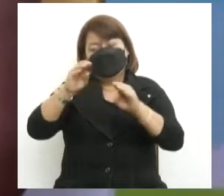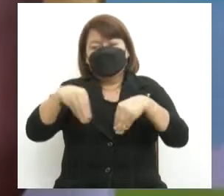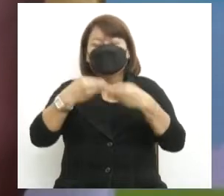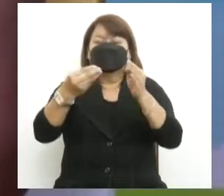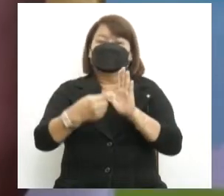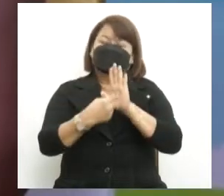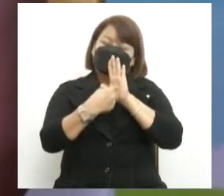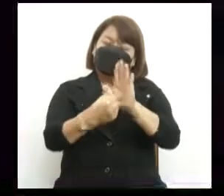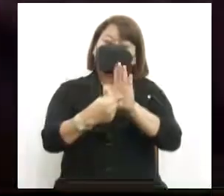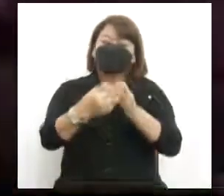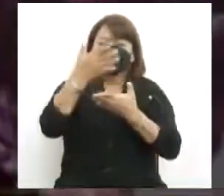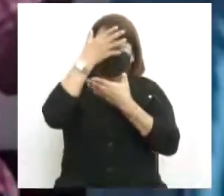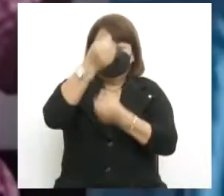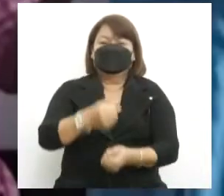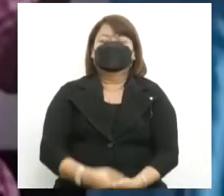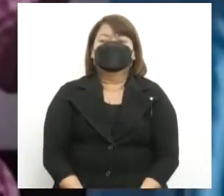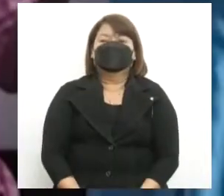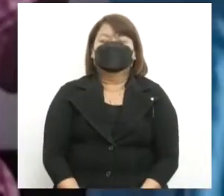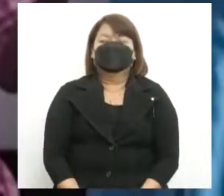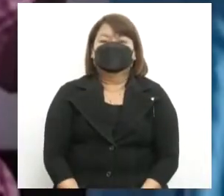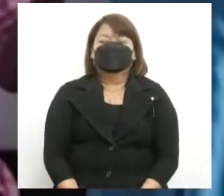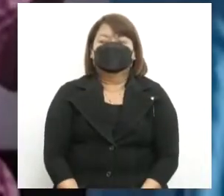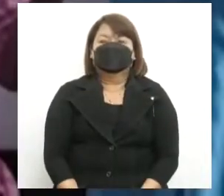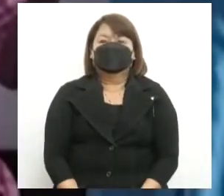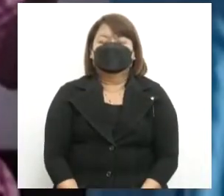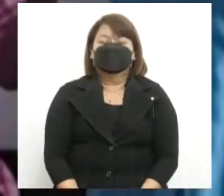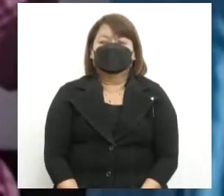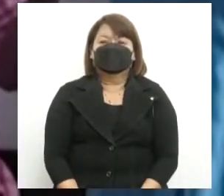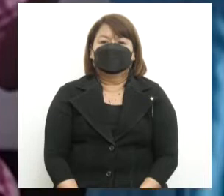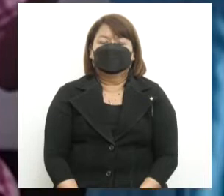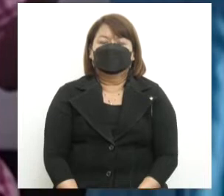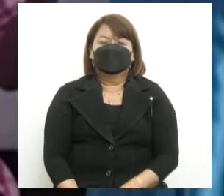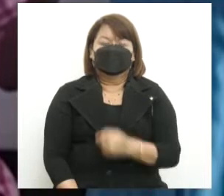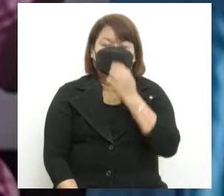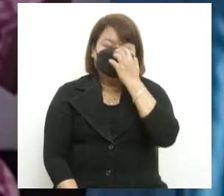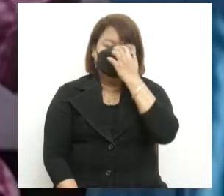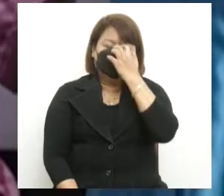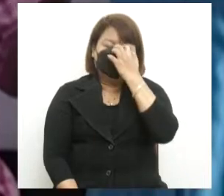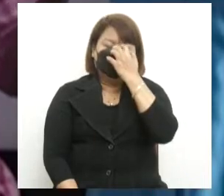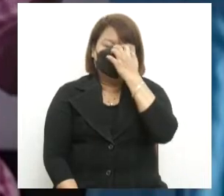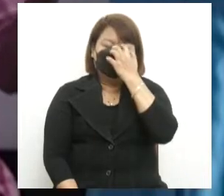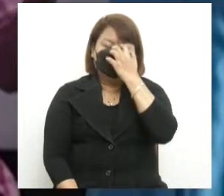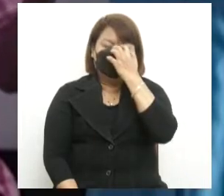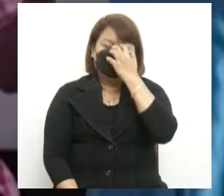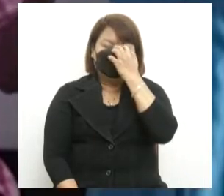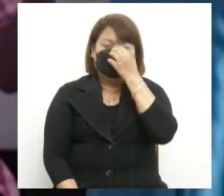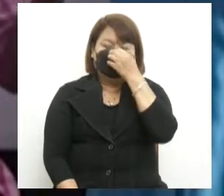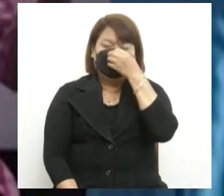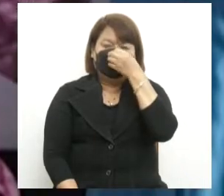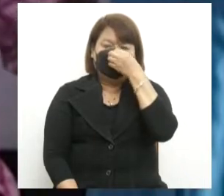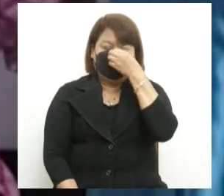นใจยิ่งขึ้นค่ะ ข้าสถานผู้ใช้และครั้งมาเ